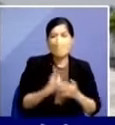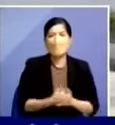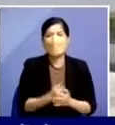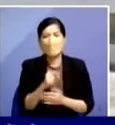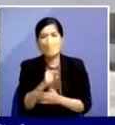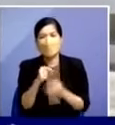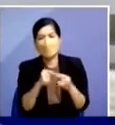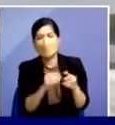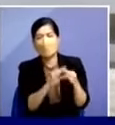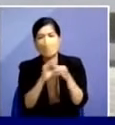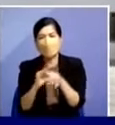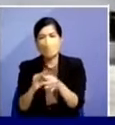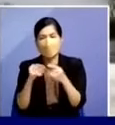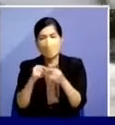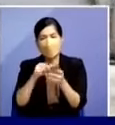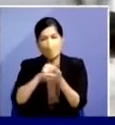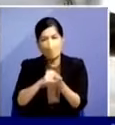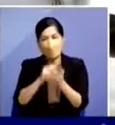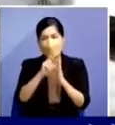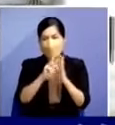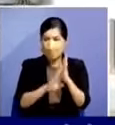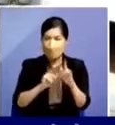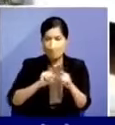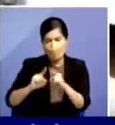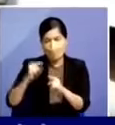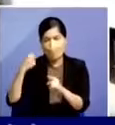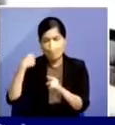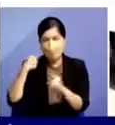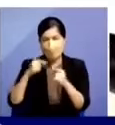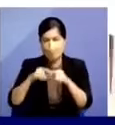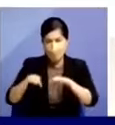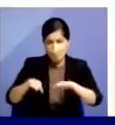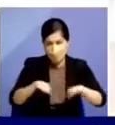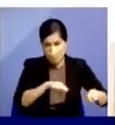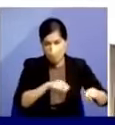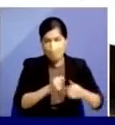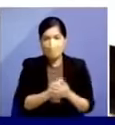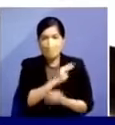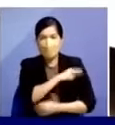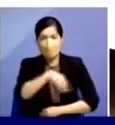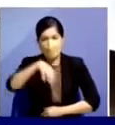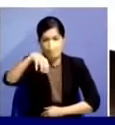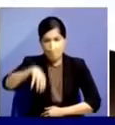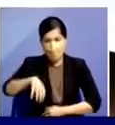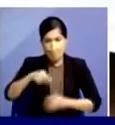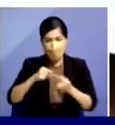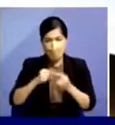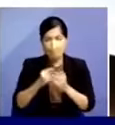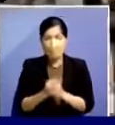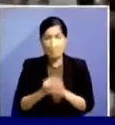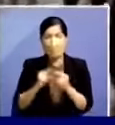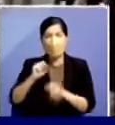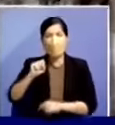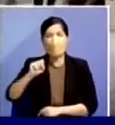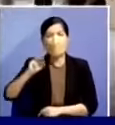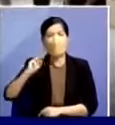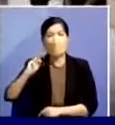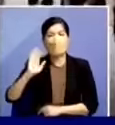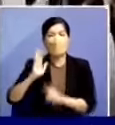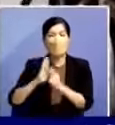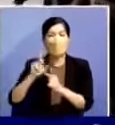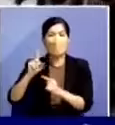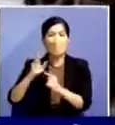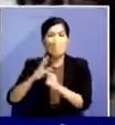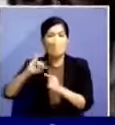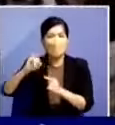าธารณูปโภคโดยจะมีโรงพยาบาลสมเด็จพระเจ้าตากสินมหาราชเป็นโรงพยาบาลเครือข่ายค่ะภายใต้การบริหารง